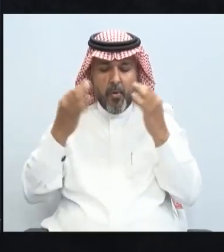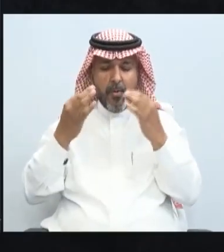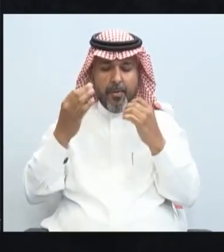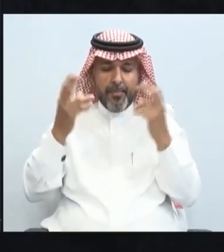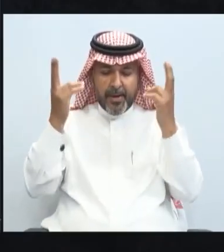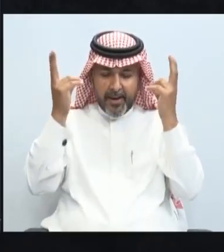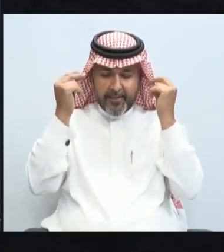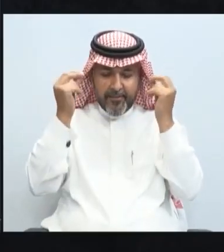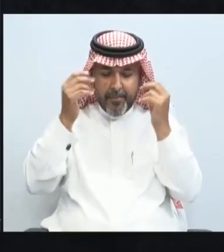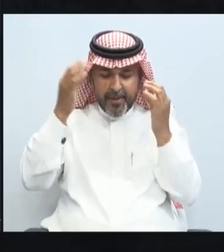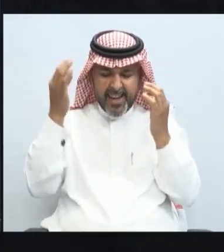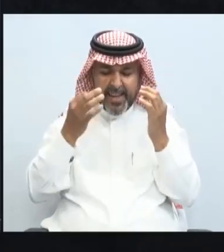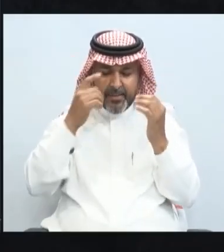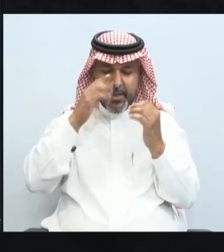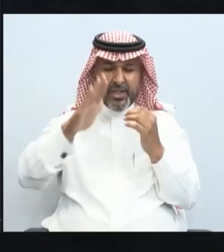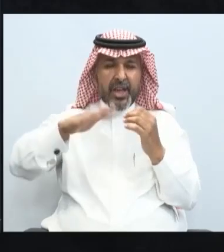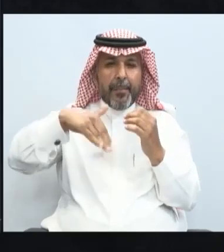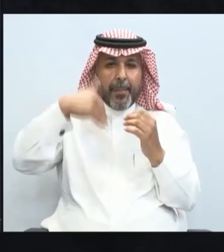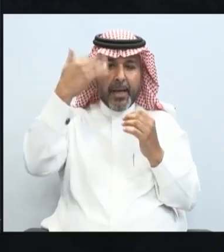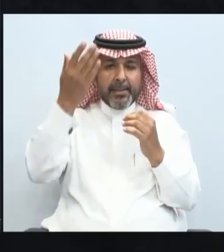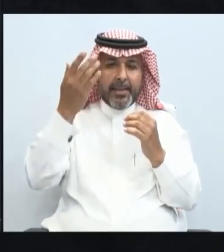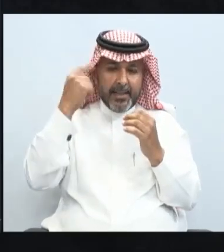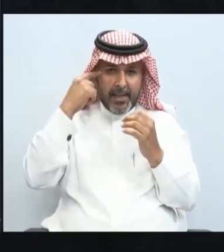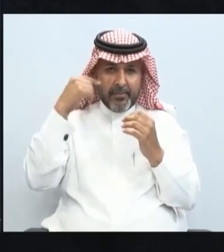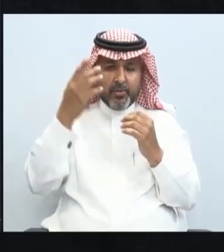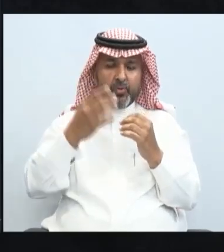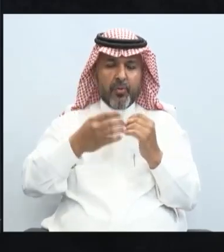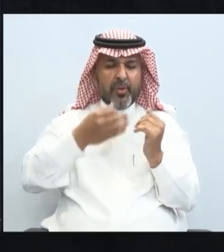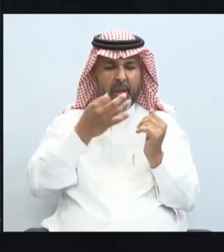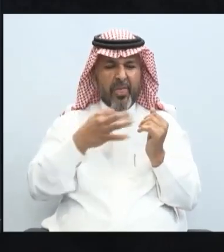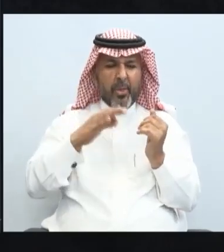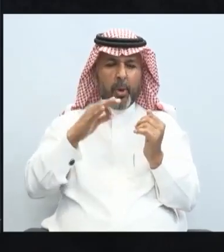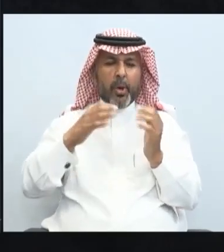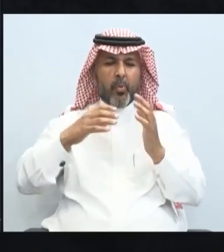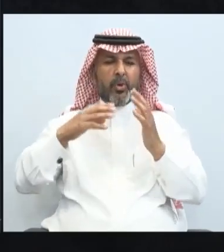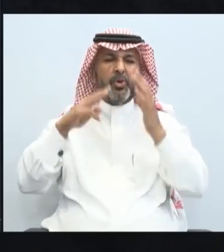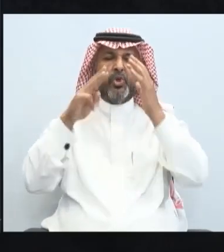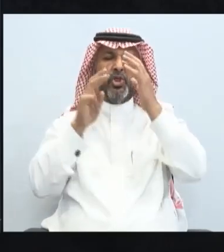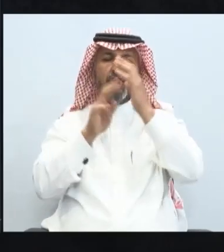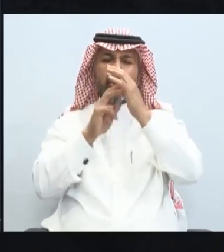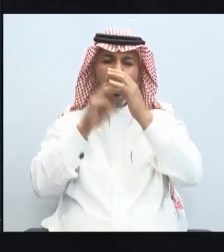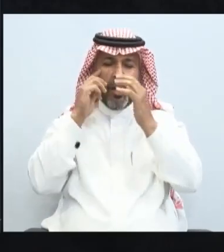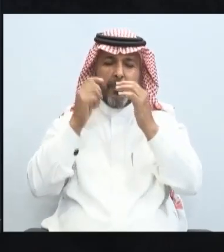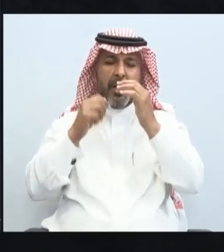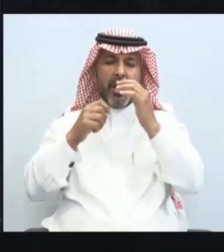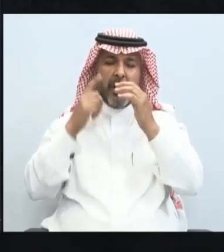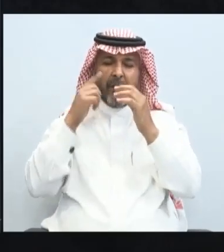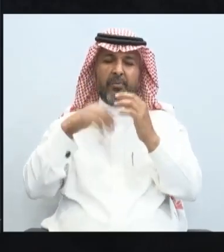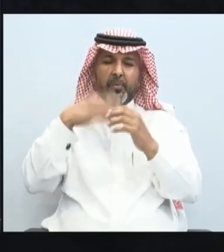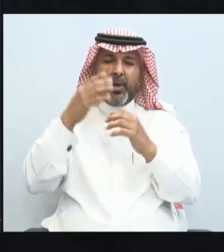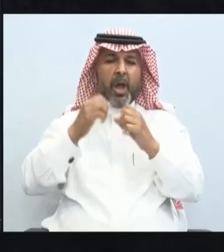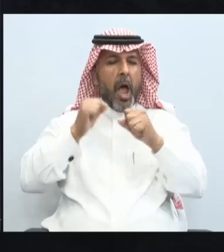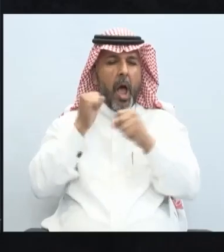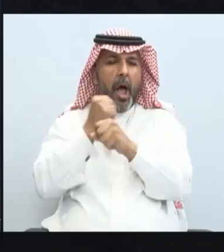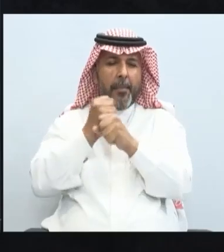كطالب او كدارس لمقررات الرياضيات راح تشوف استيعابك للفصل السابع واستيعابك للفصل الثامن يؤثر باذن الله